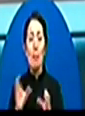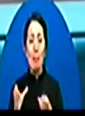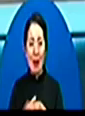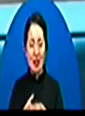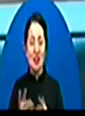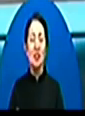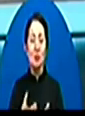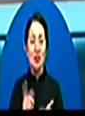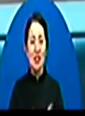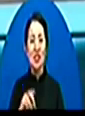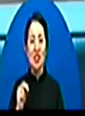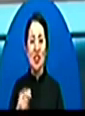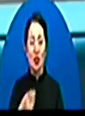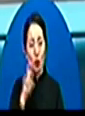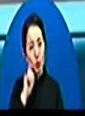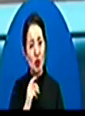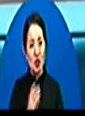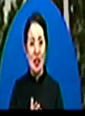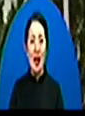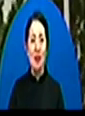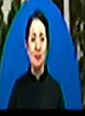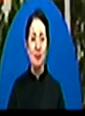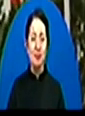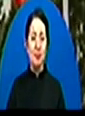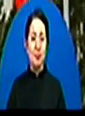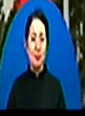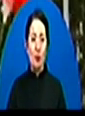дэмжихийг Чингэлтэйчүүдээс хүслээ.